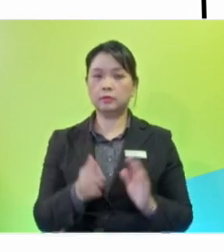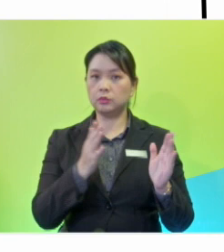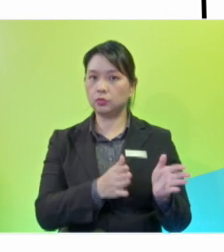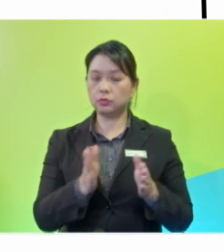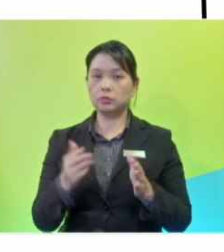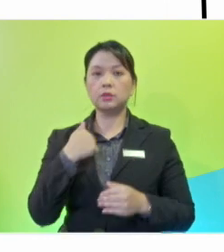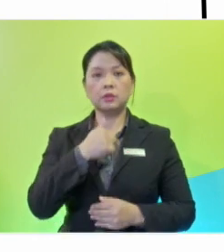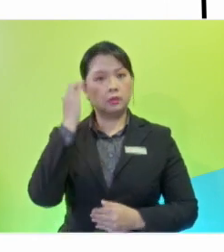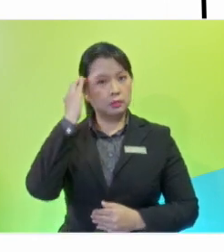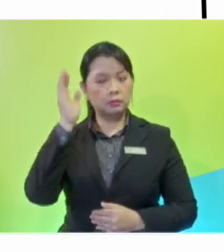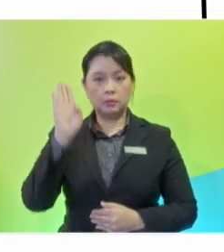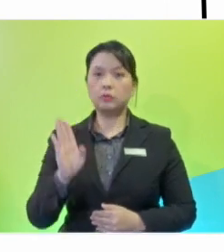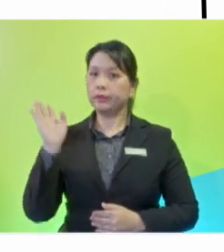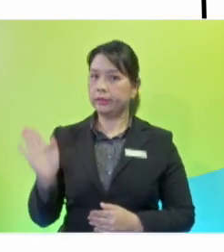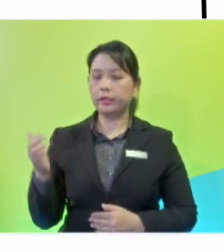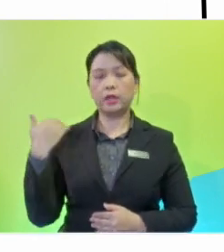bahwa ini adalah